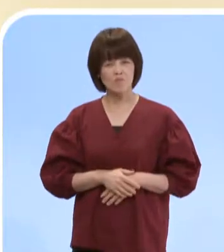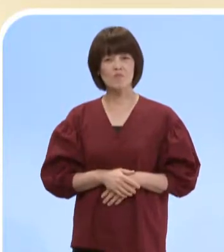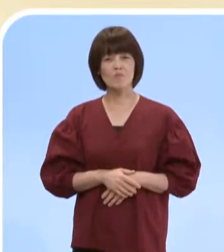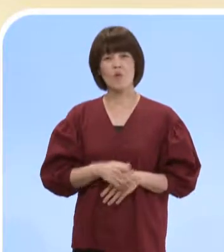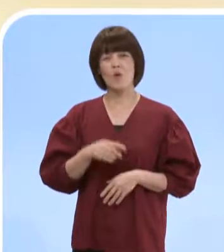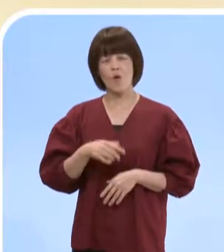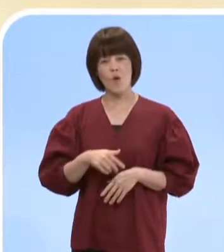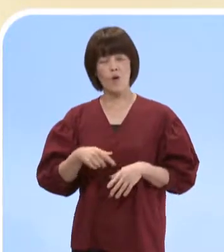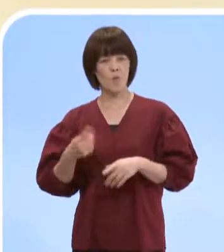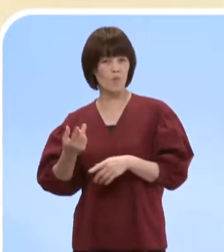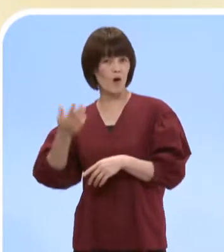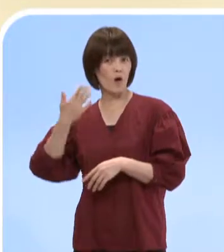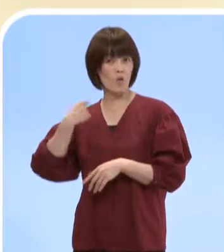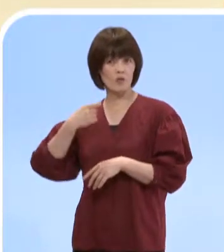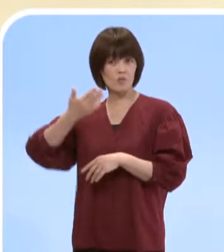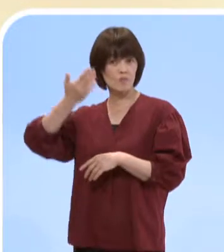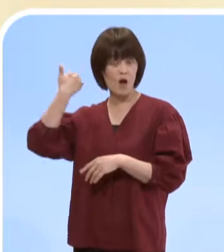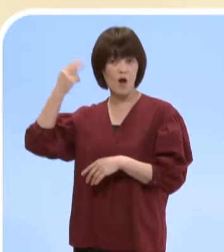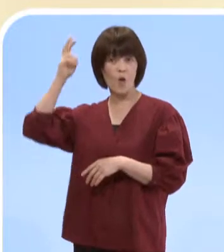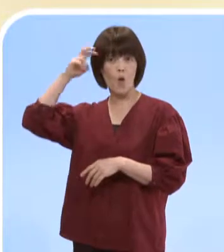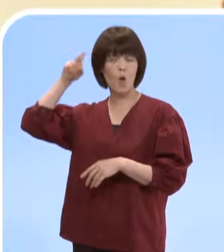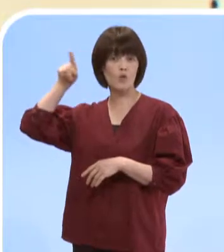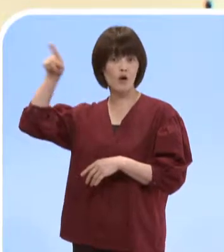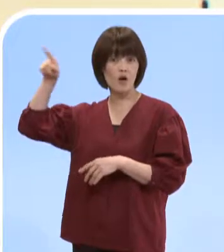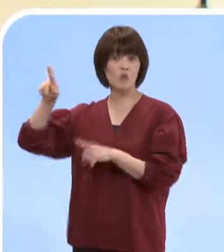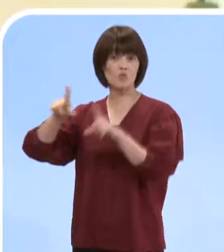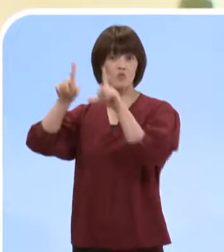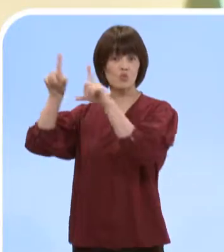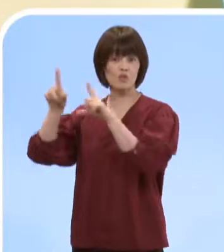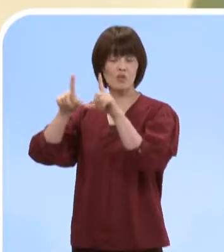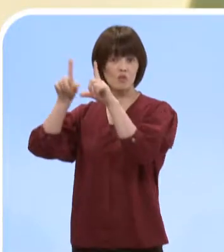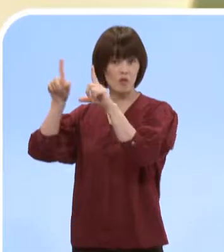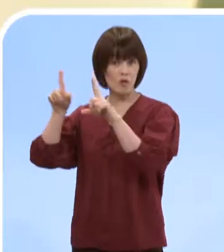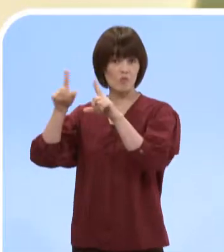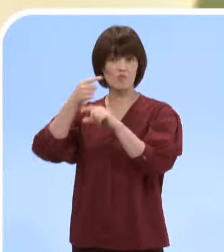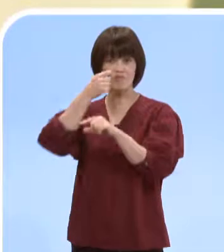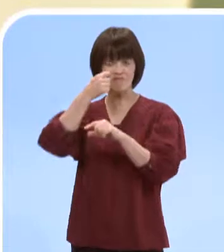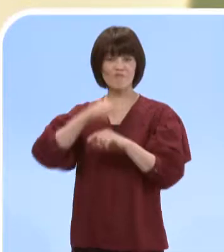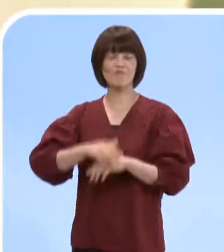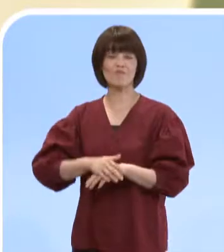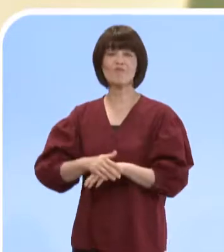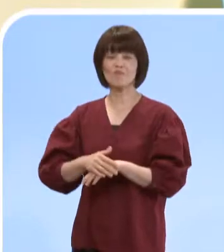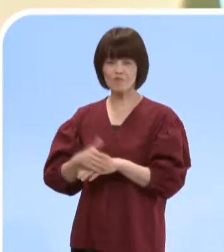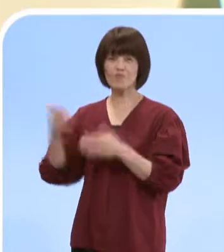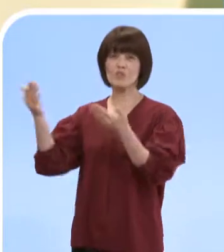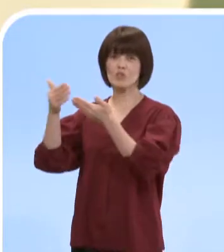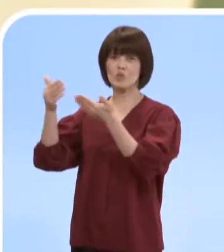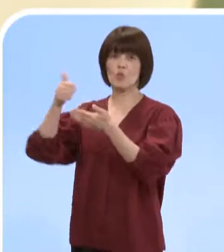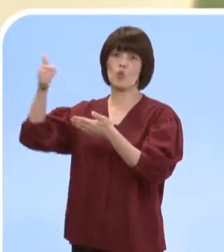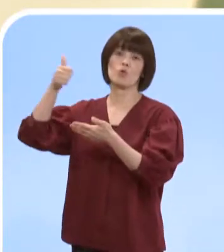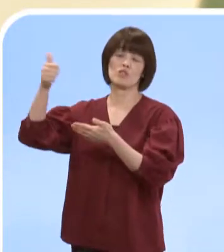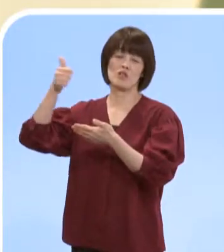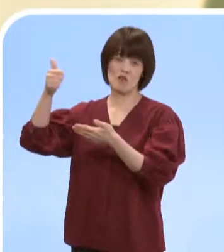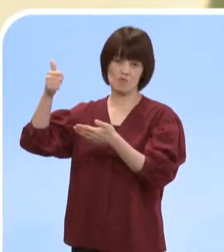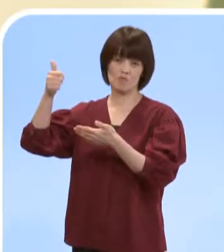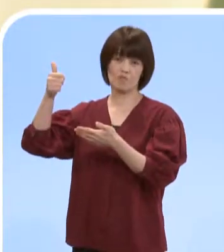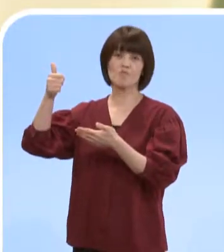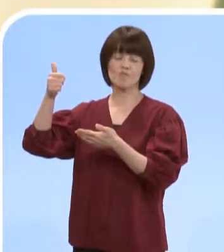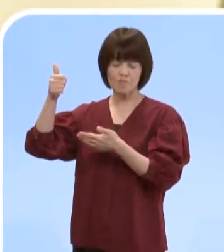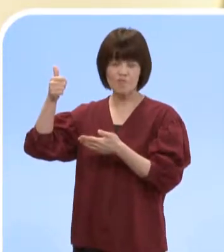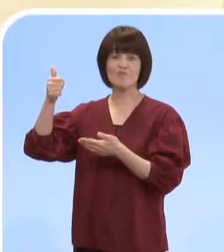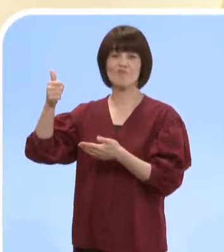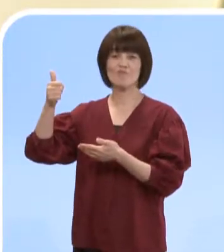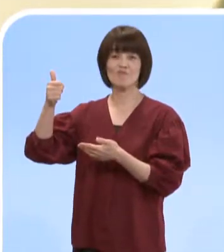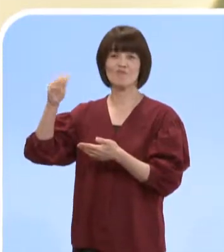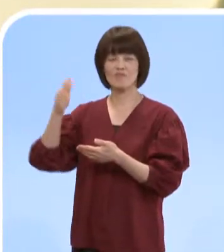かんやと田舎の方が忙しい。大阪市内から引っ越してきたけど。 あ、大阪から引っ越した。 そうです、そうです。大阪市内にいてて、はい、で大阪で仕事もして